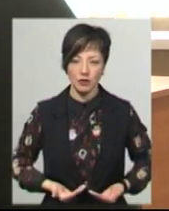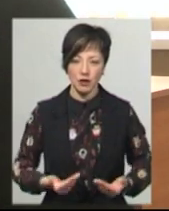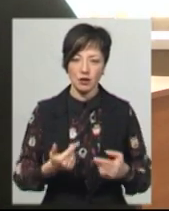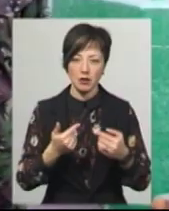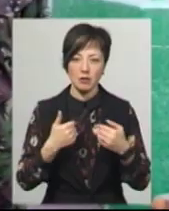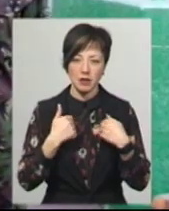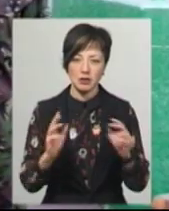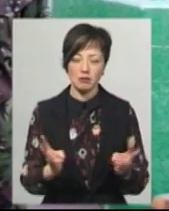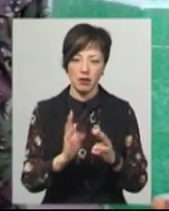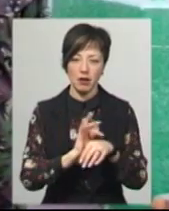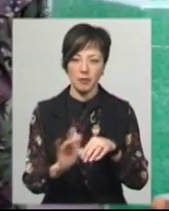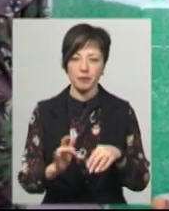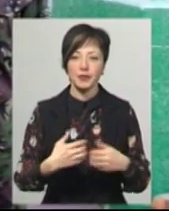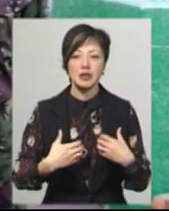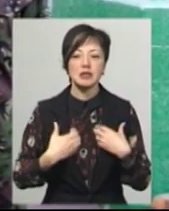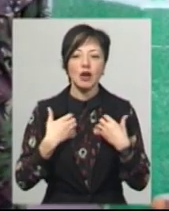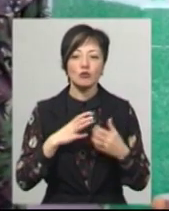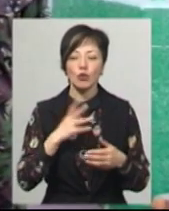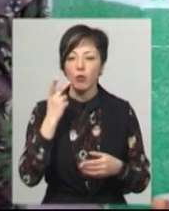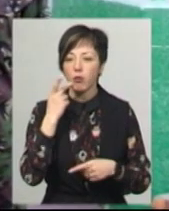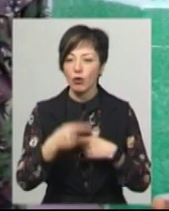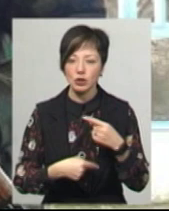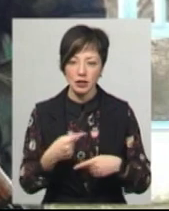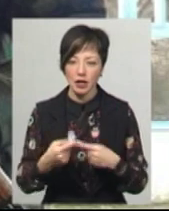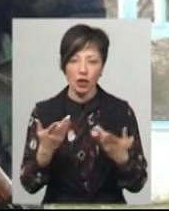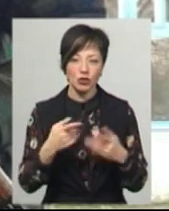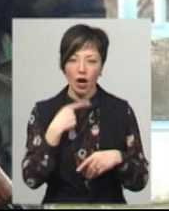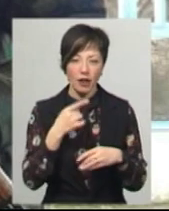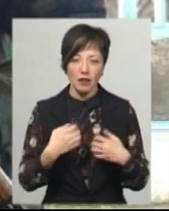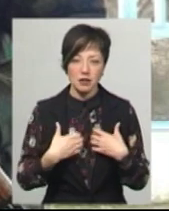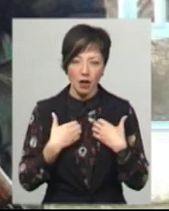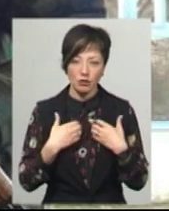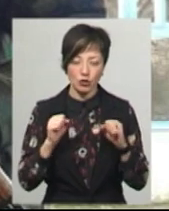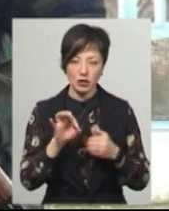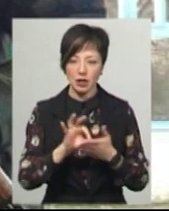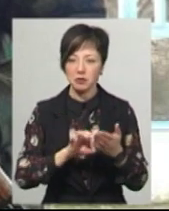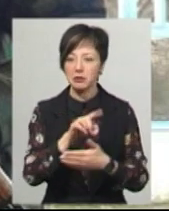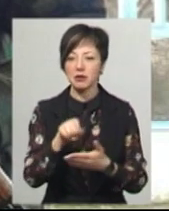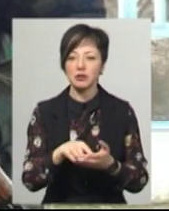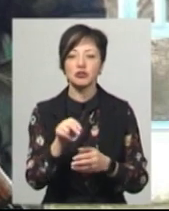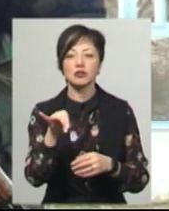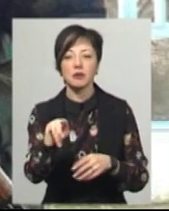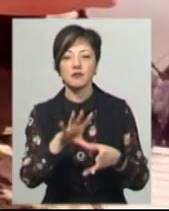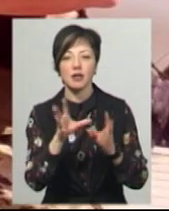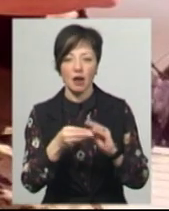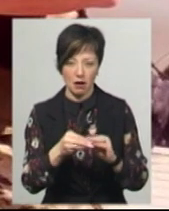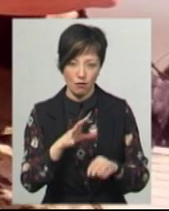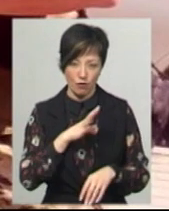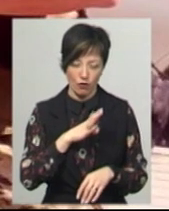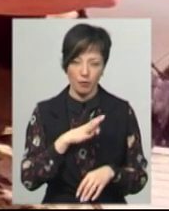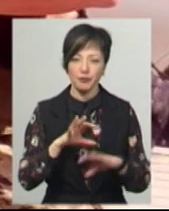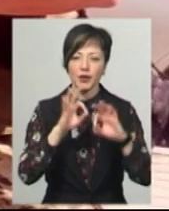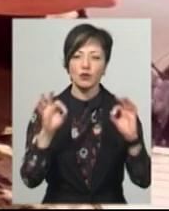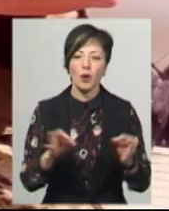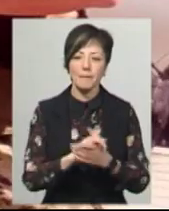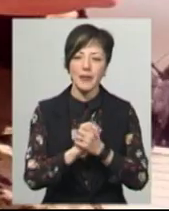ми спали. Страшно було постійно, якщо розказують, що не страшно, ну можна зразу питання ставити, чи він там взагалі був. Про жодні